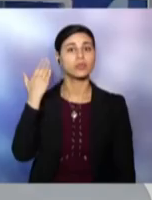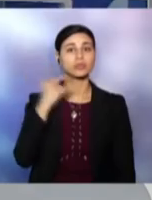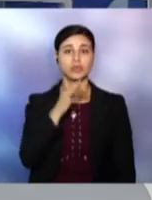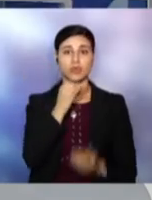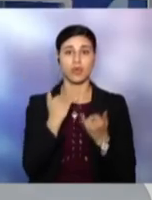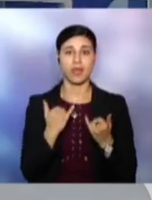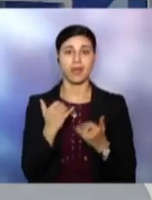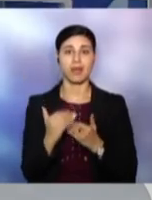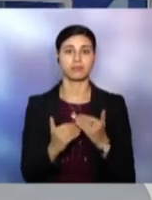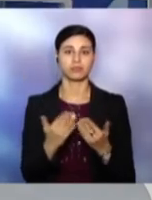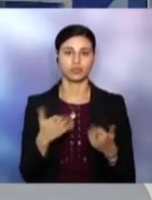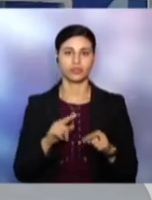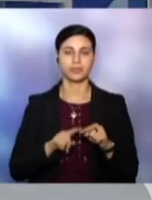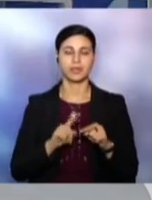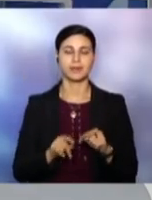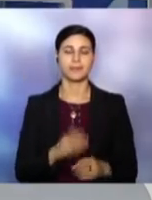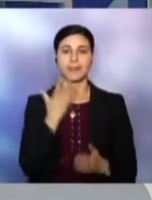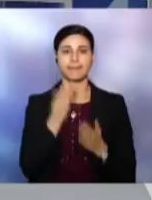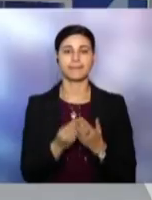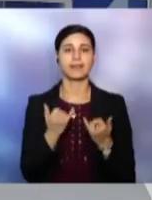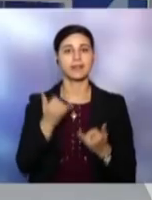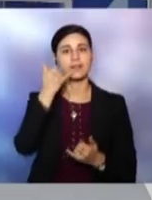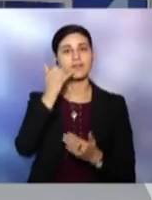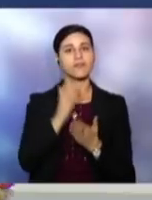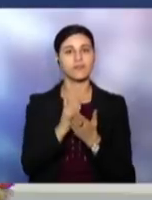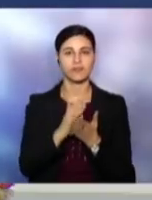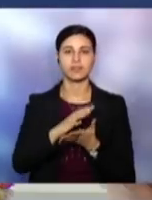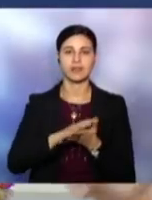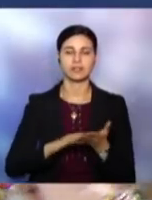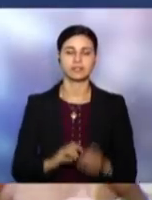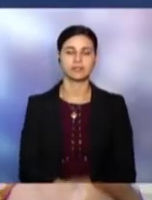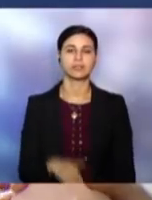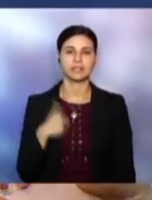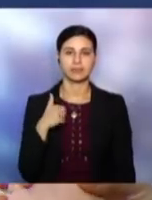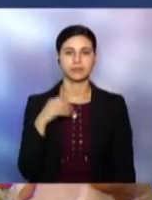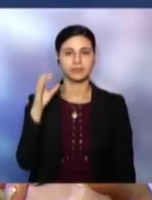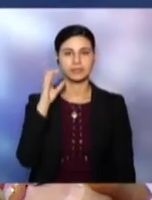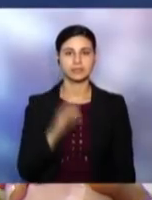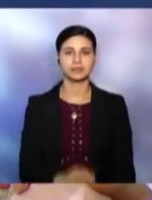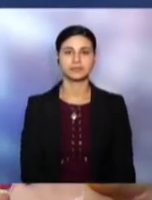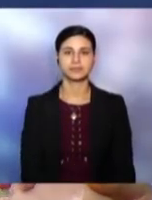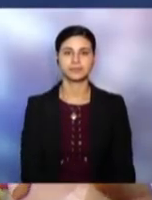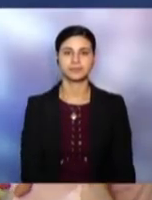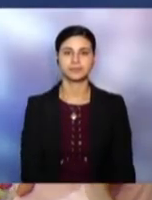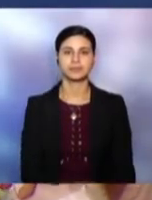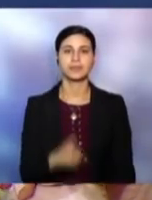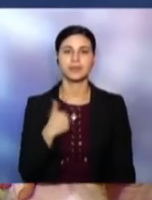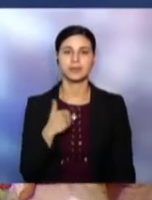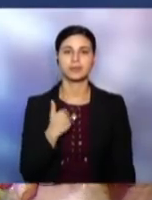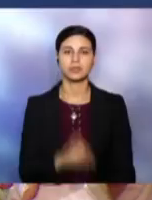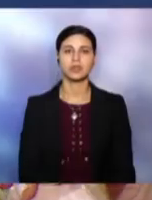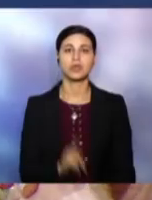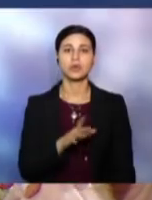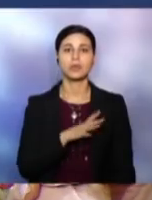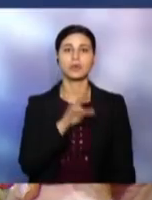ხდება პროგრესი, ანუ ჩვენ მაყურებელს უპასუხოთ და გავაგრძელოთ. დილამშვიდობის აგისმენთ. მაპატიეთ, ქალბატონო მარი, აი რომ